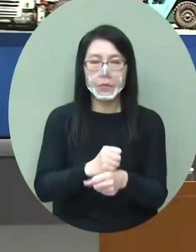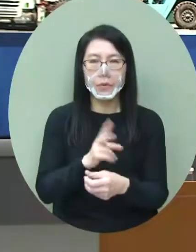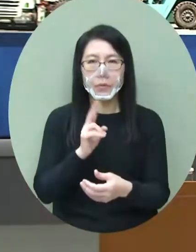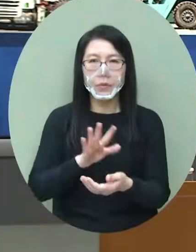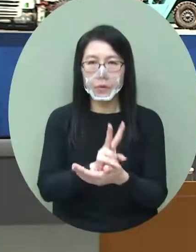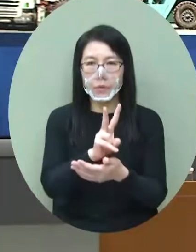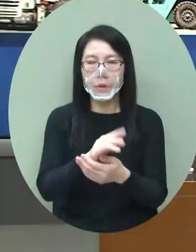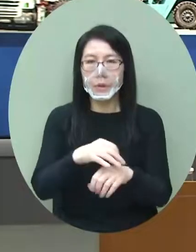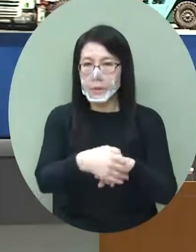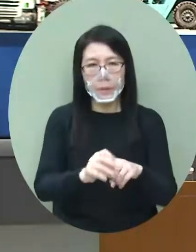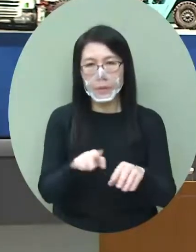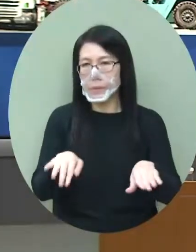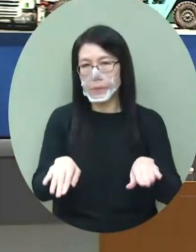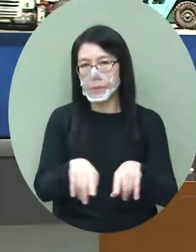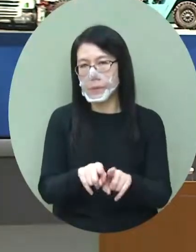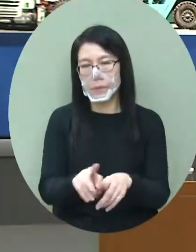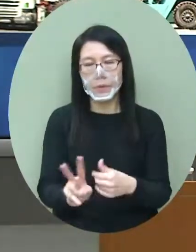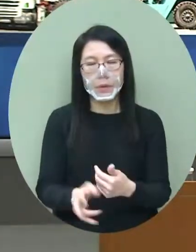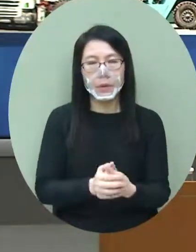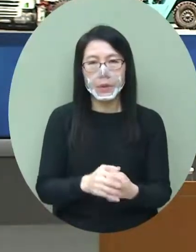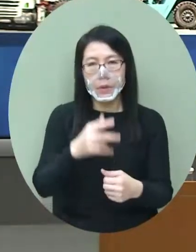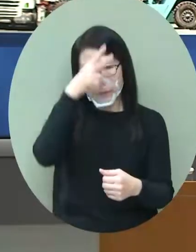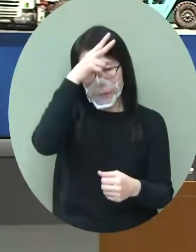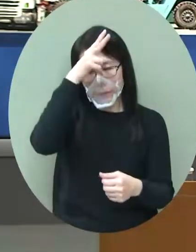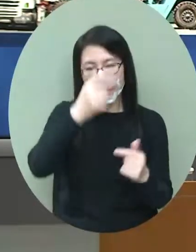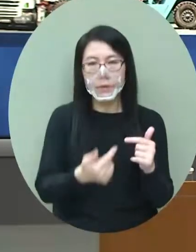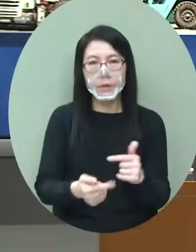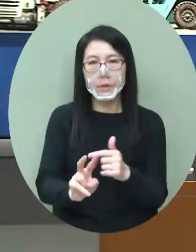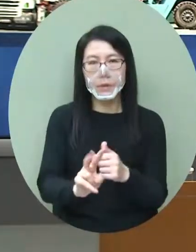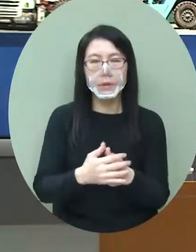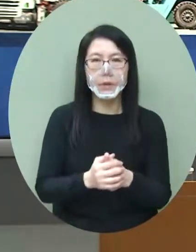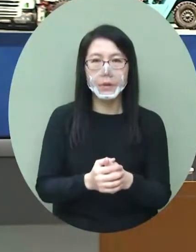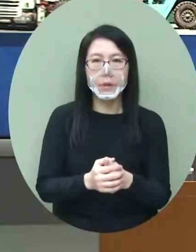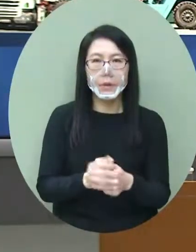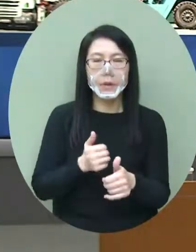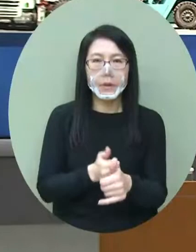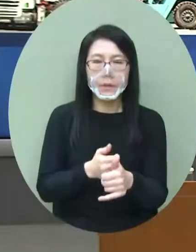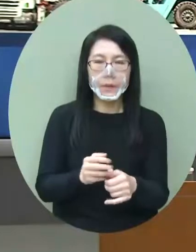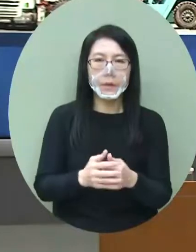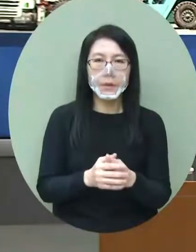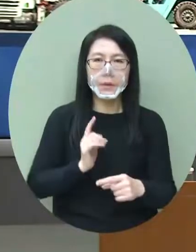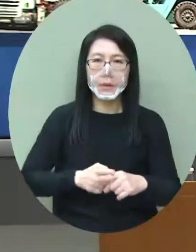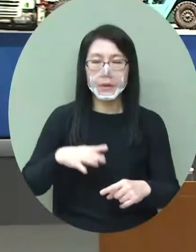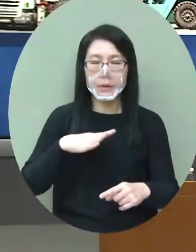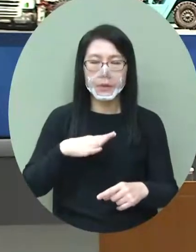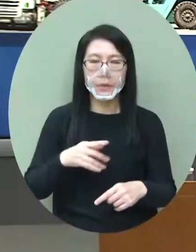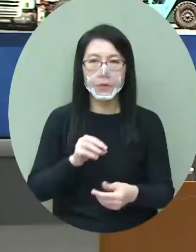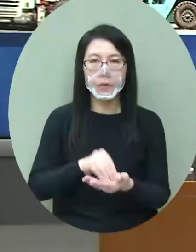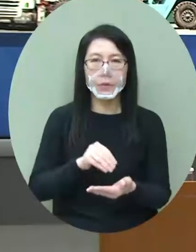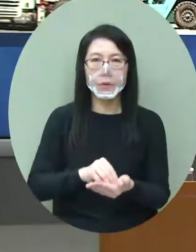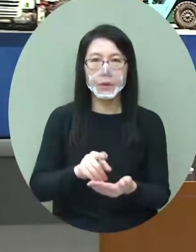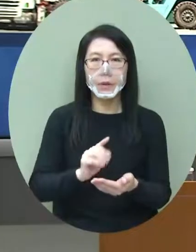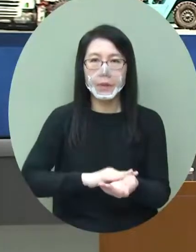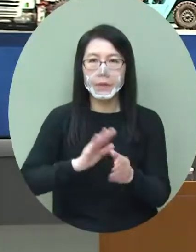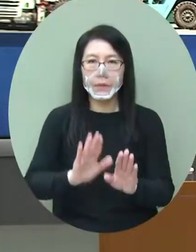他地方一样，政府呢也需要确定就是呢这个抗疫的政策也要根据就是当地的实际情况来